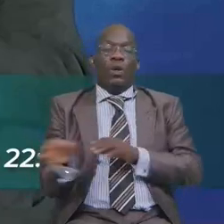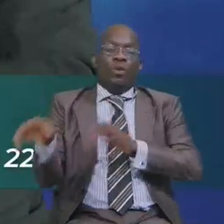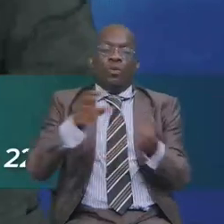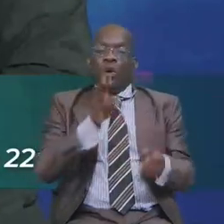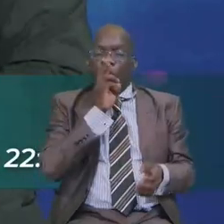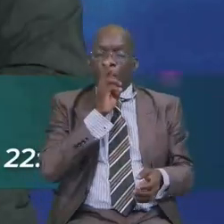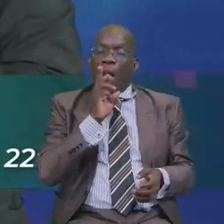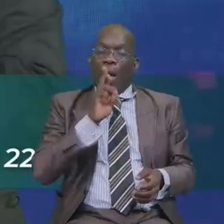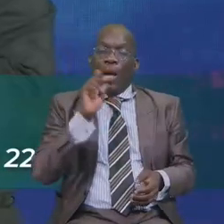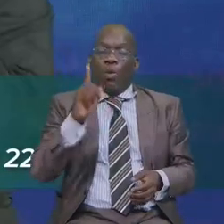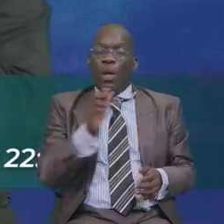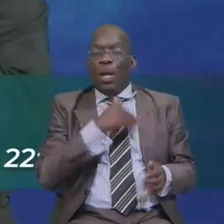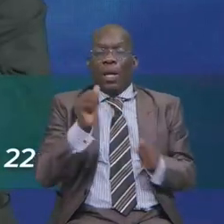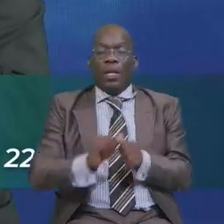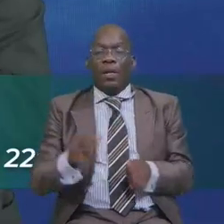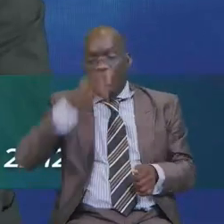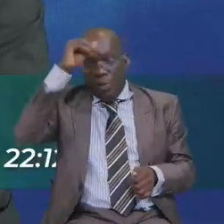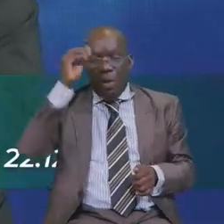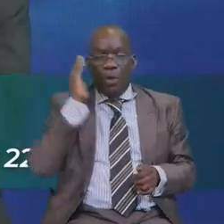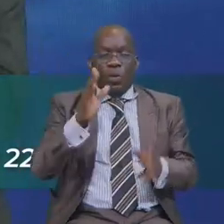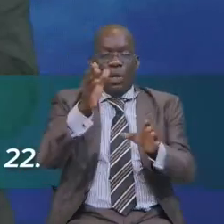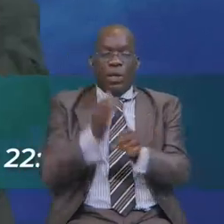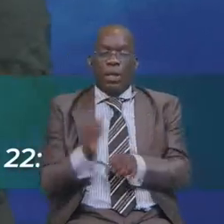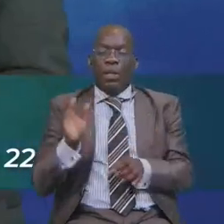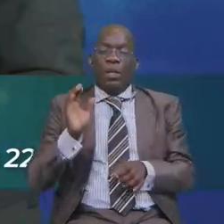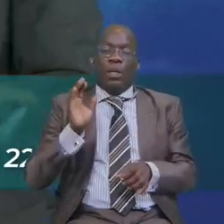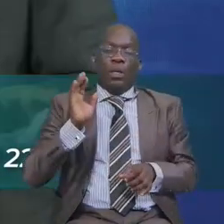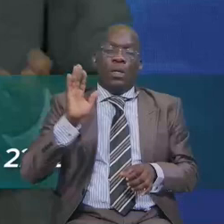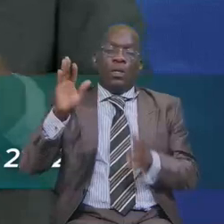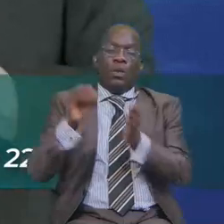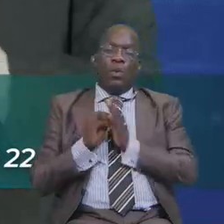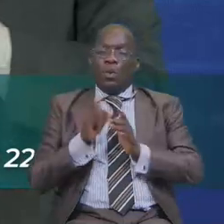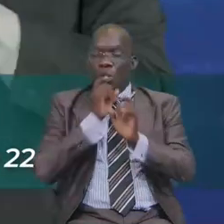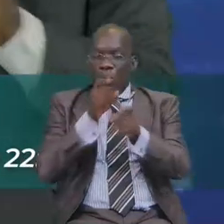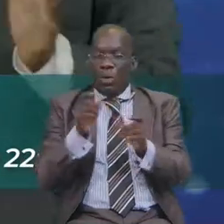chacun recevra sa propre récompense selon son propre travail.